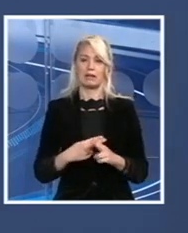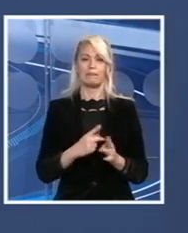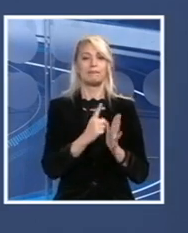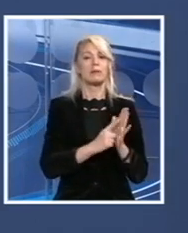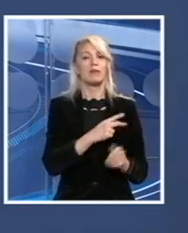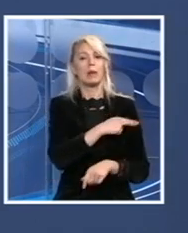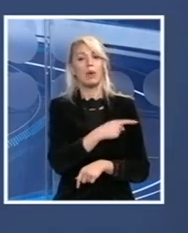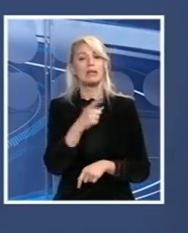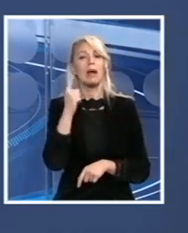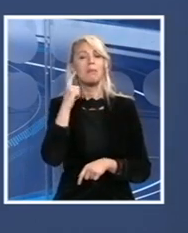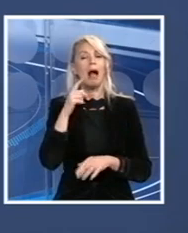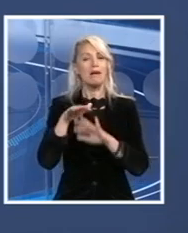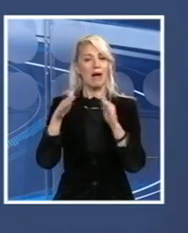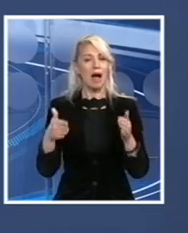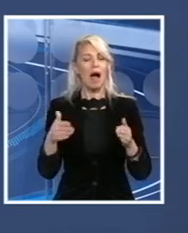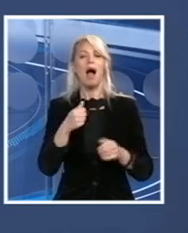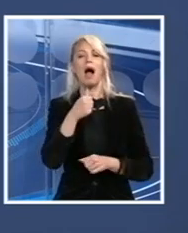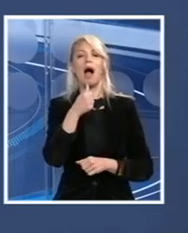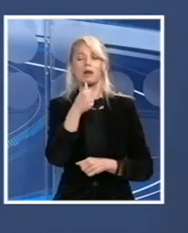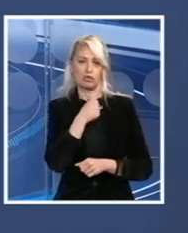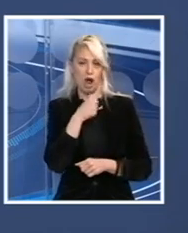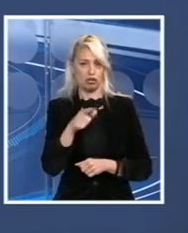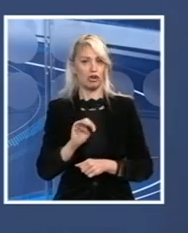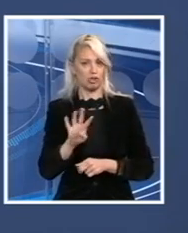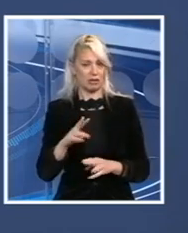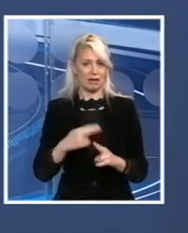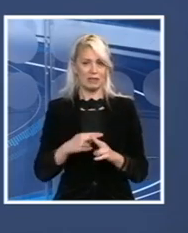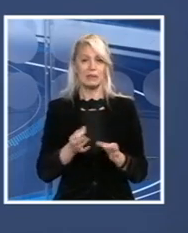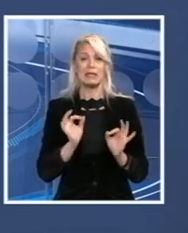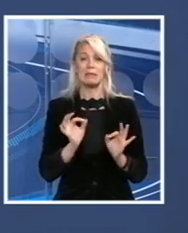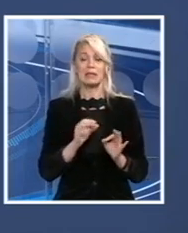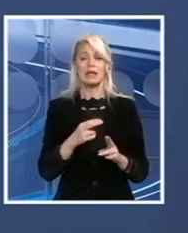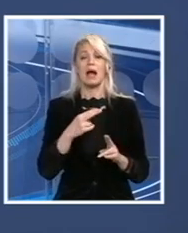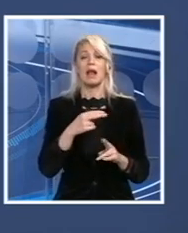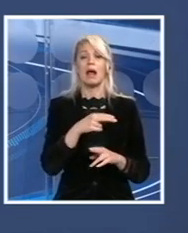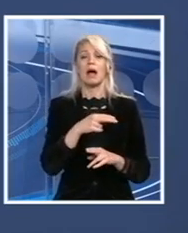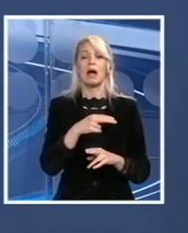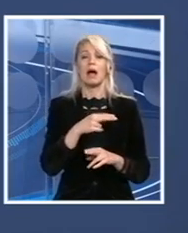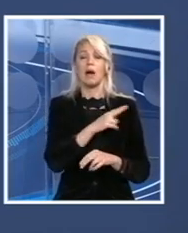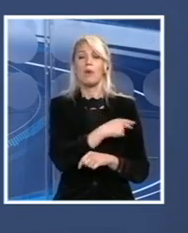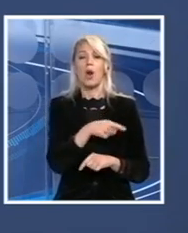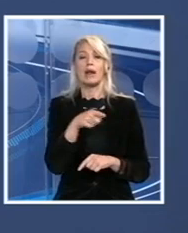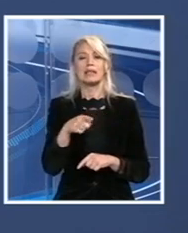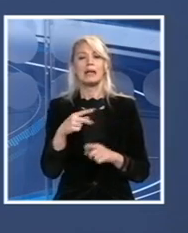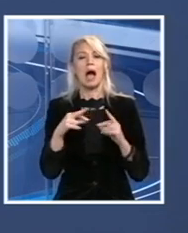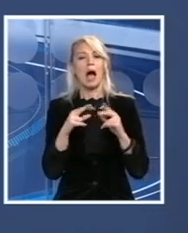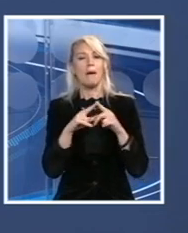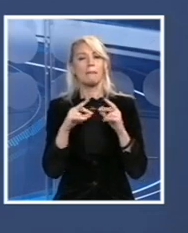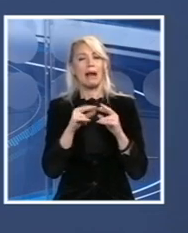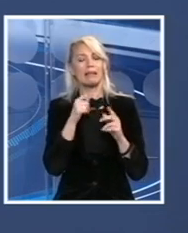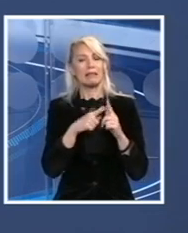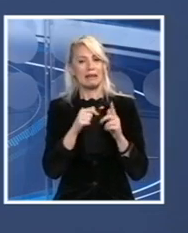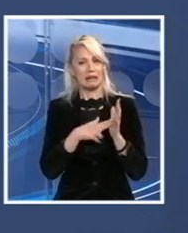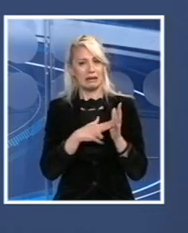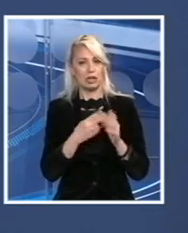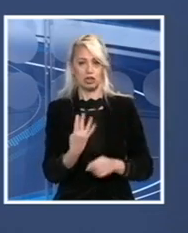bolnica Plava hala Čačak, 14, Specijalna bolnica za rehabilitaciju Junaković Apatin,